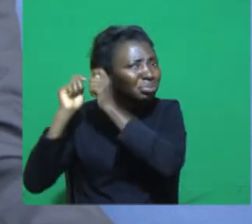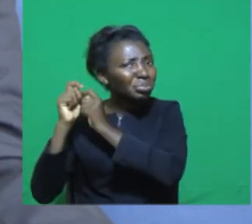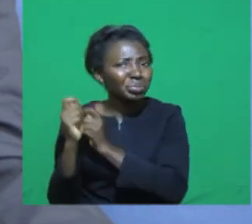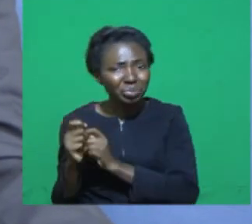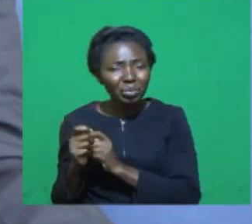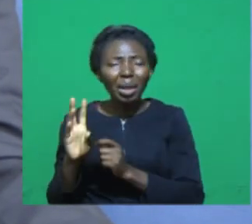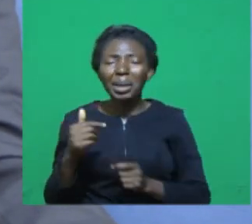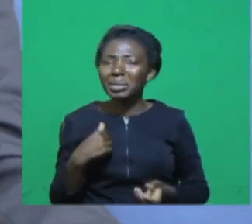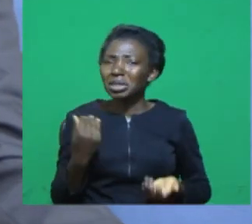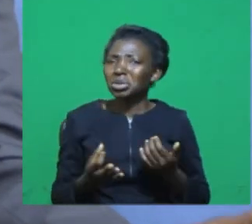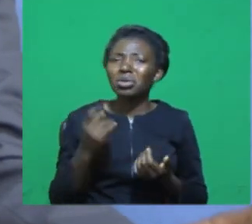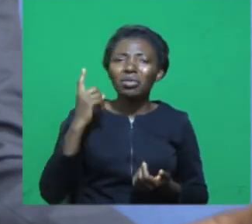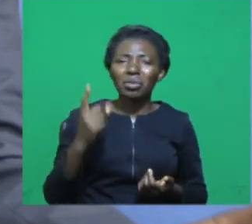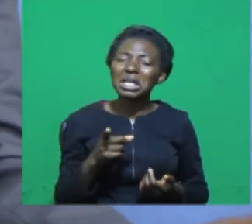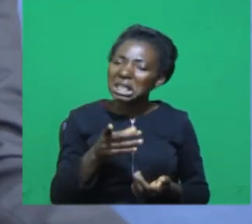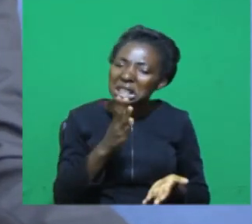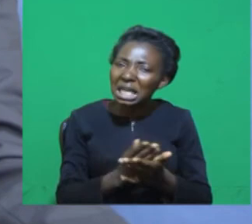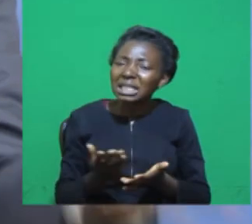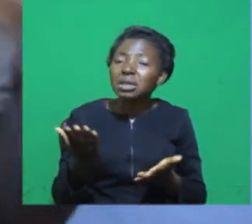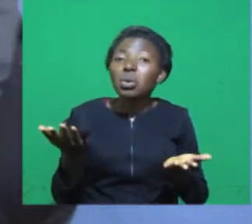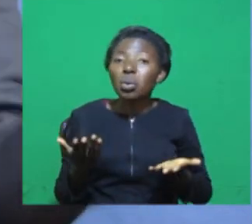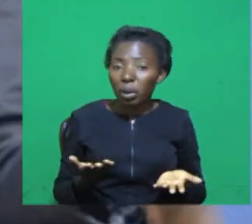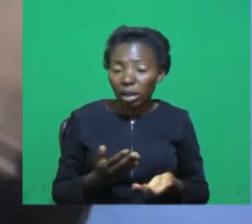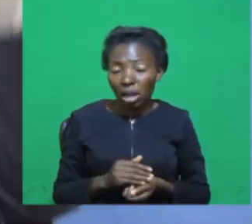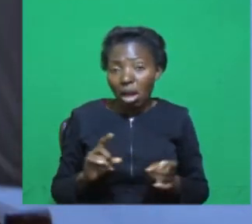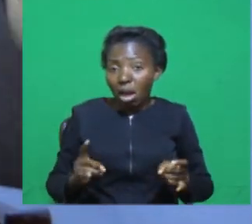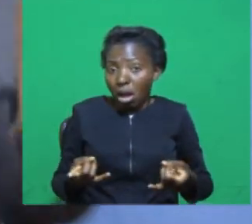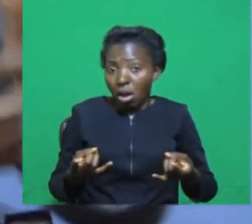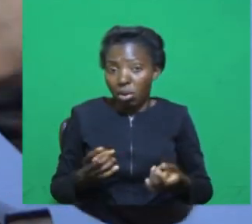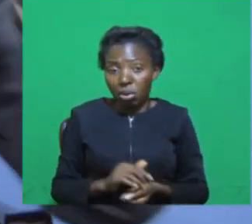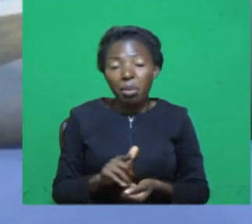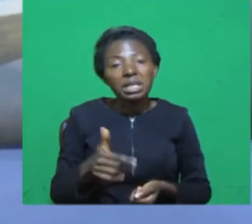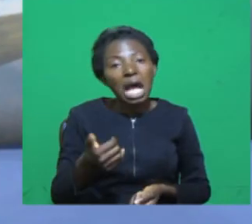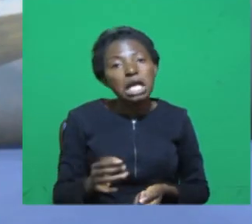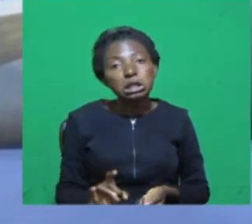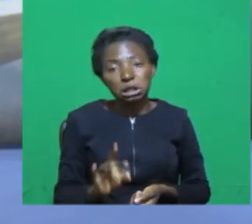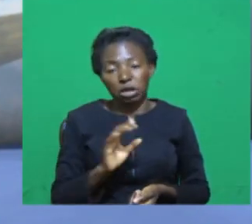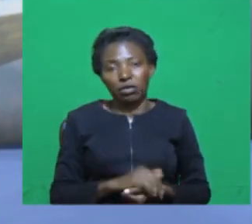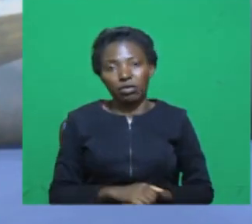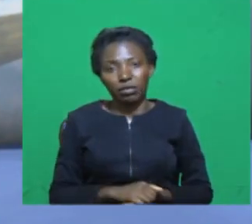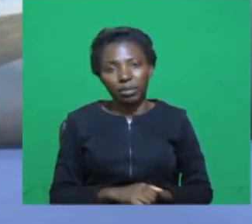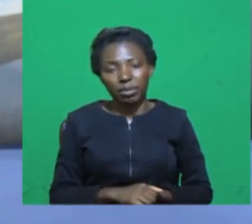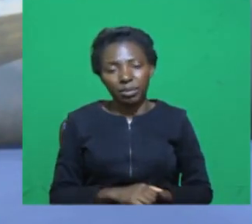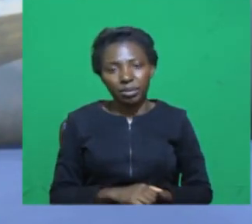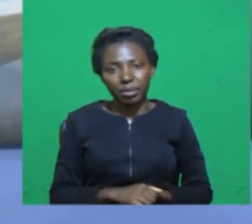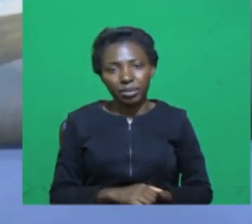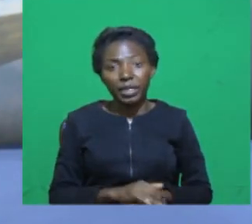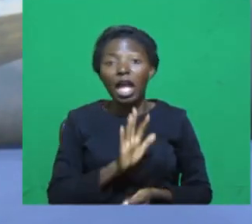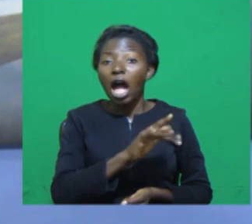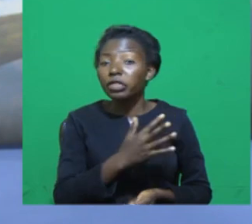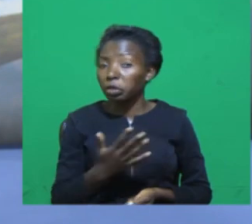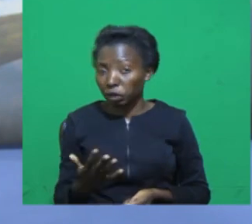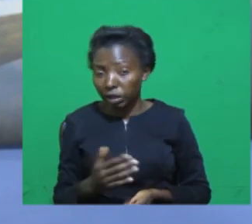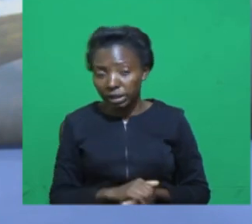indiri mwana waMwari yakambonyatso kubva nekupi. Zvakanaka ukungwe zvivhunza mivhunza yakadaro. Zvimwe